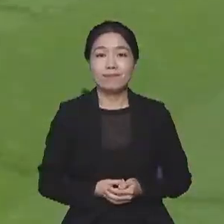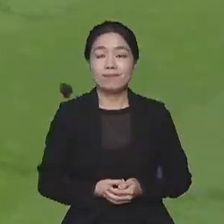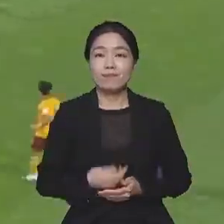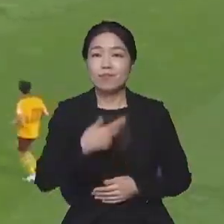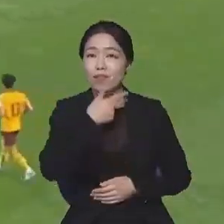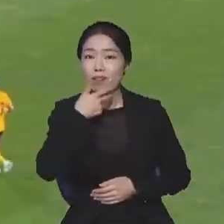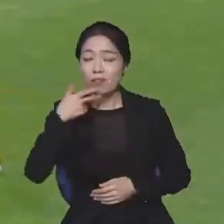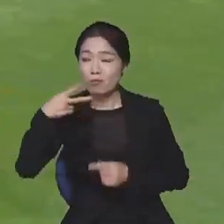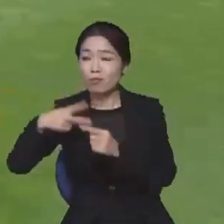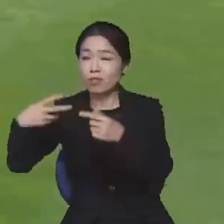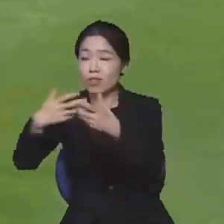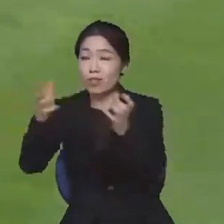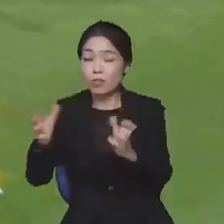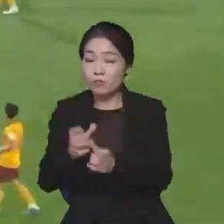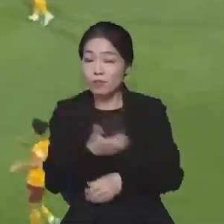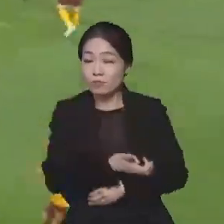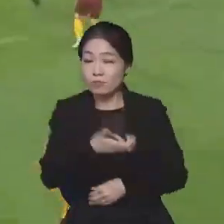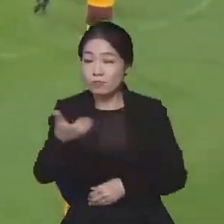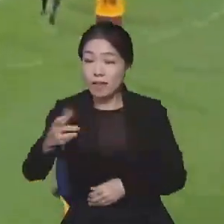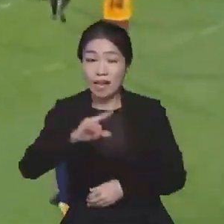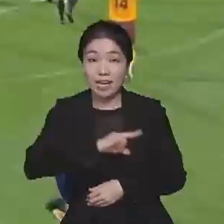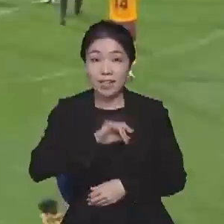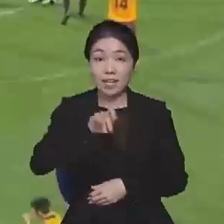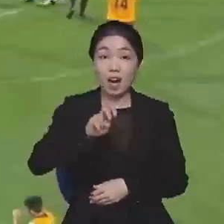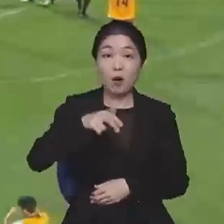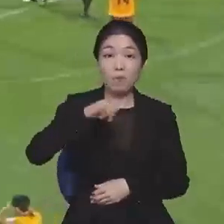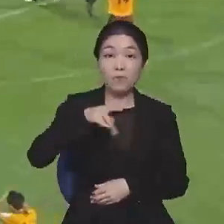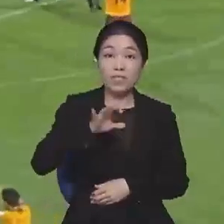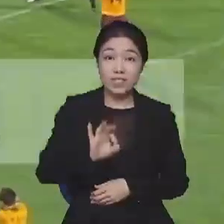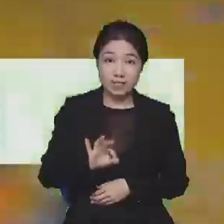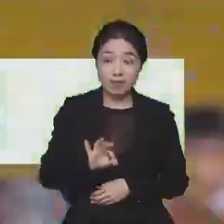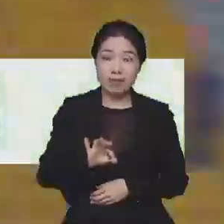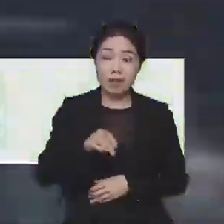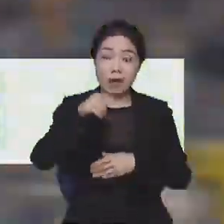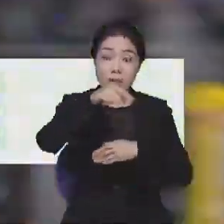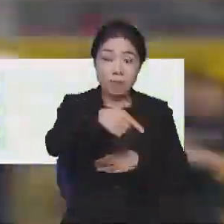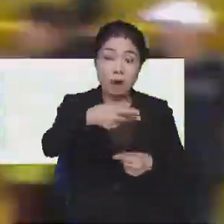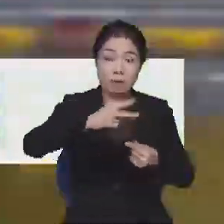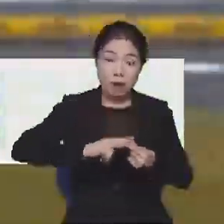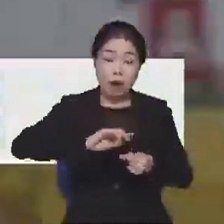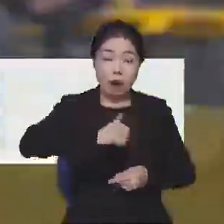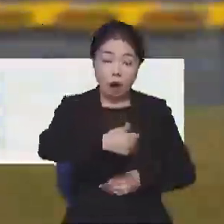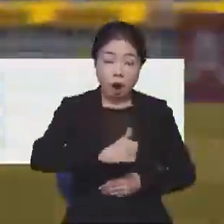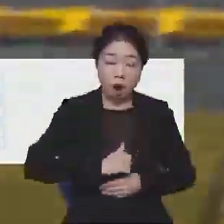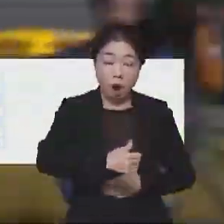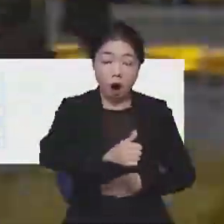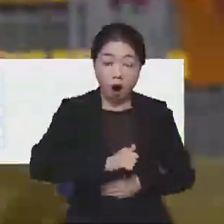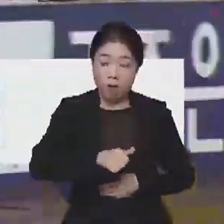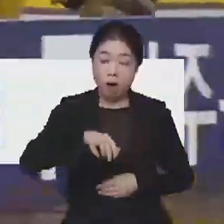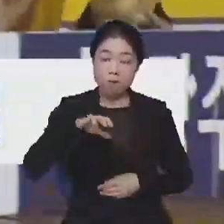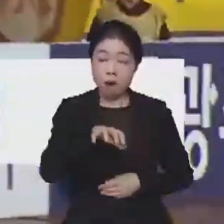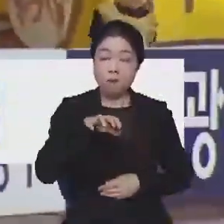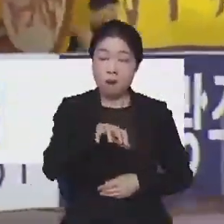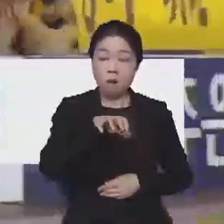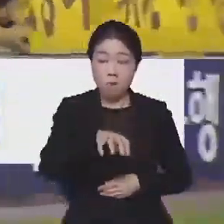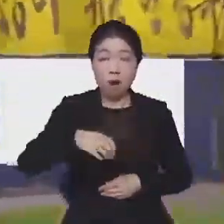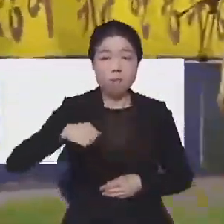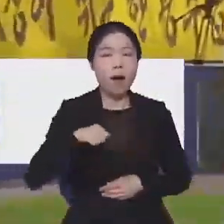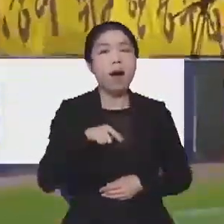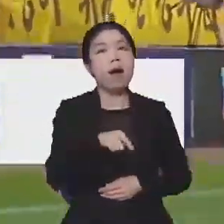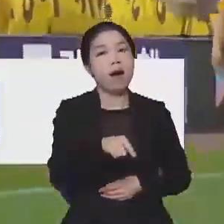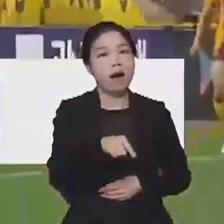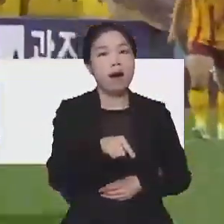잉글랜드 2부 리그 스완지시티로 이적하는 엄지성은 최전방과 2선으로 가며 창의적인 공격력을 전개하는